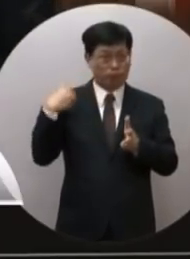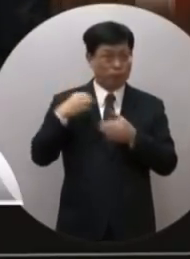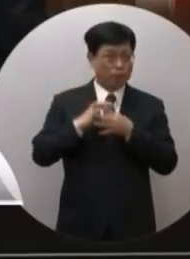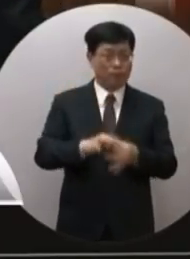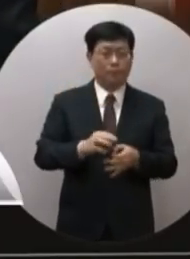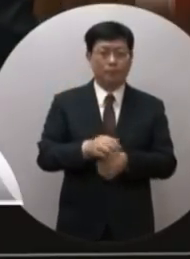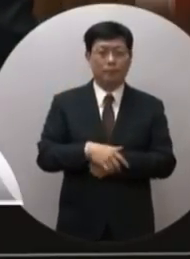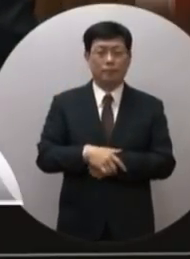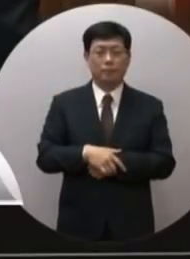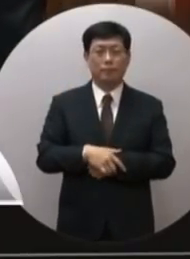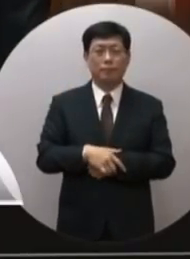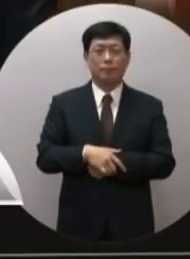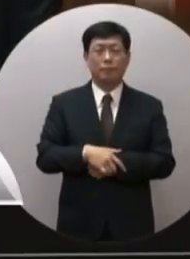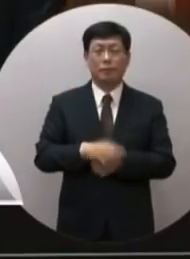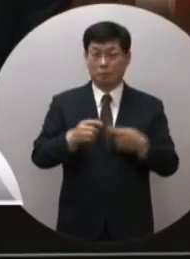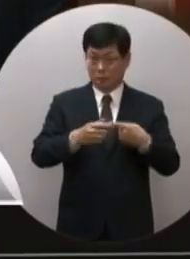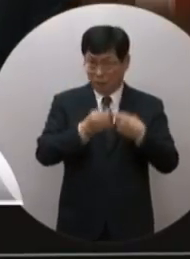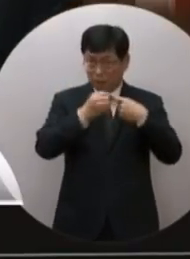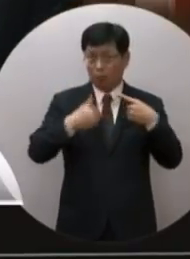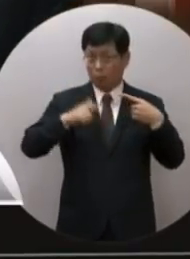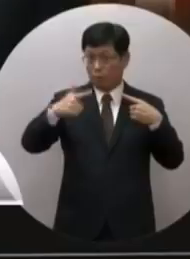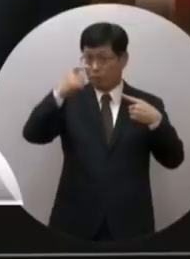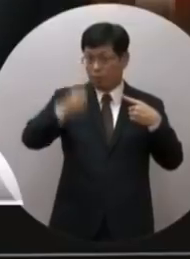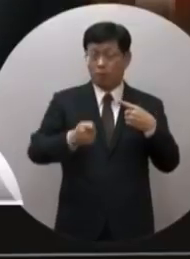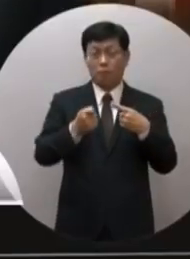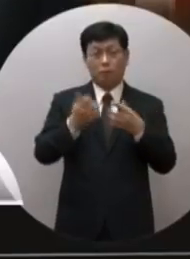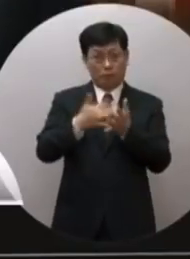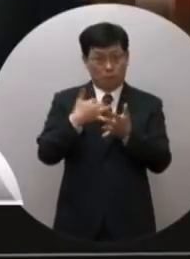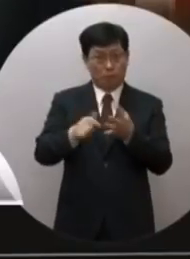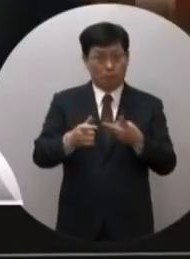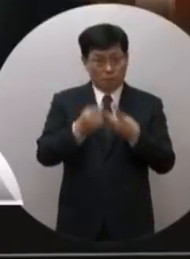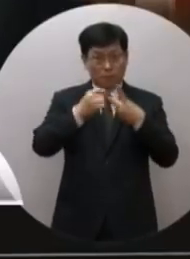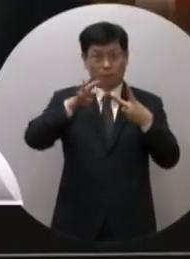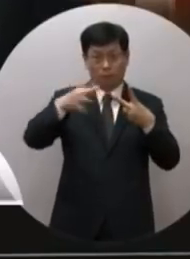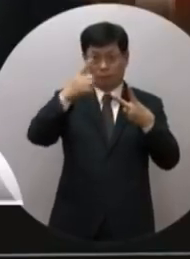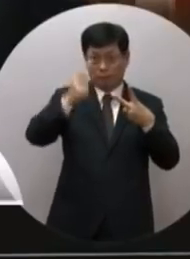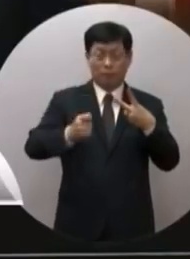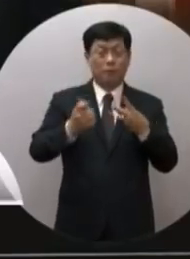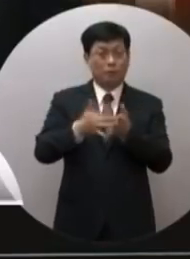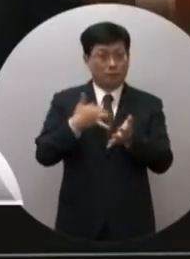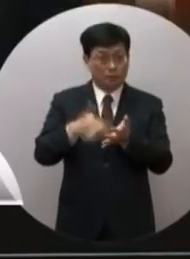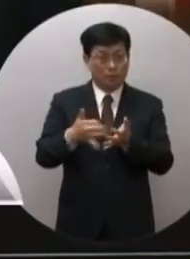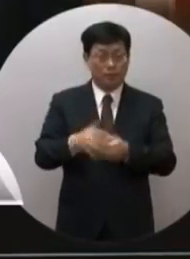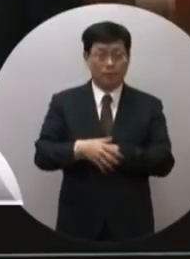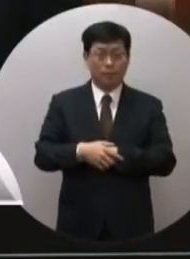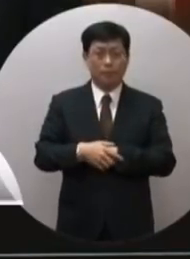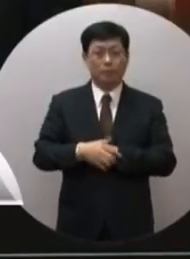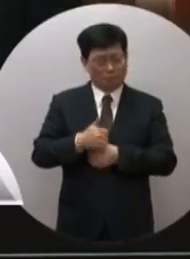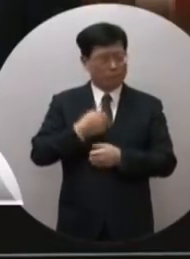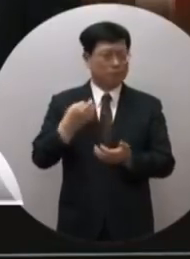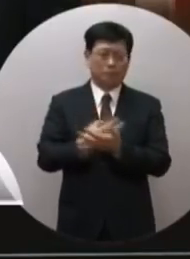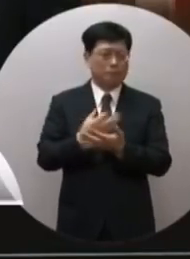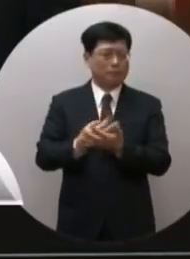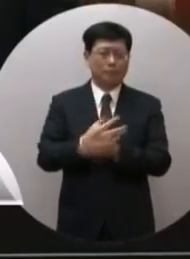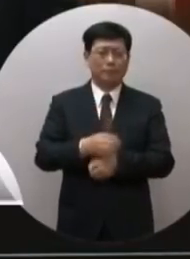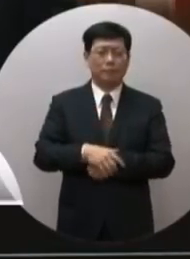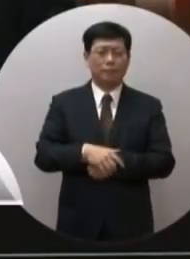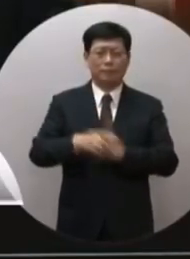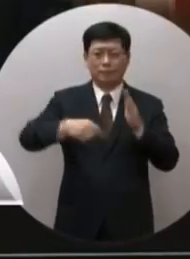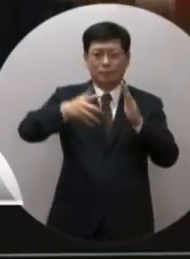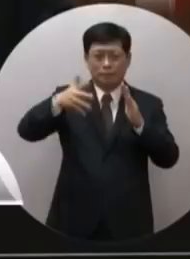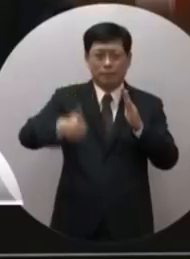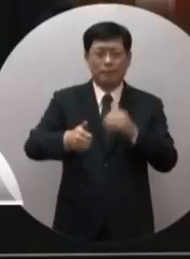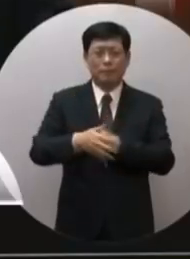续。所以从第一波我们600亿的纾困，到第二波400亿的纾困，真的不够。院